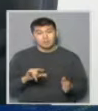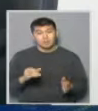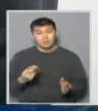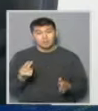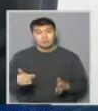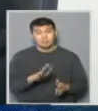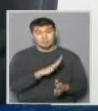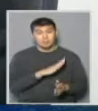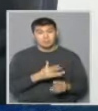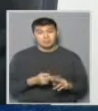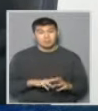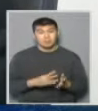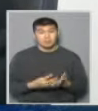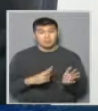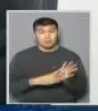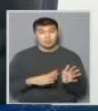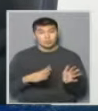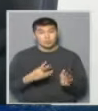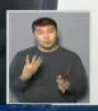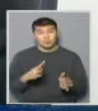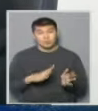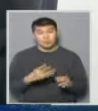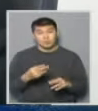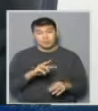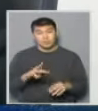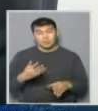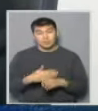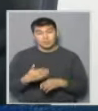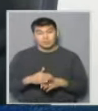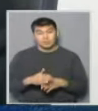бөлінді. Оның 4,9 миллиард теңгесі